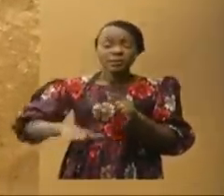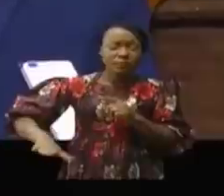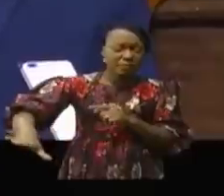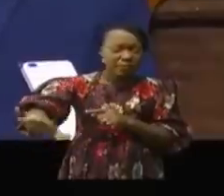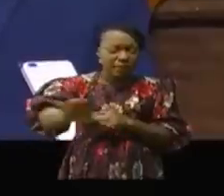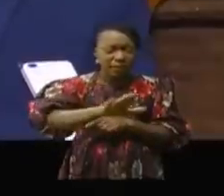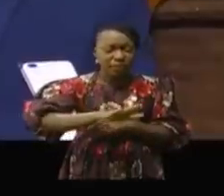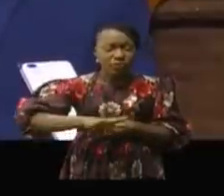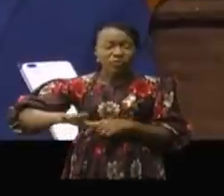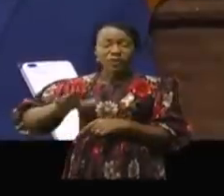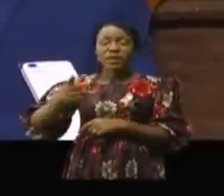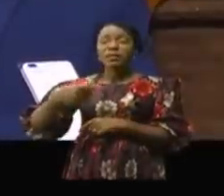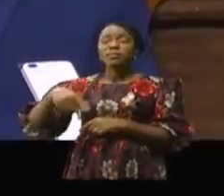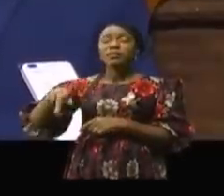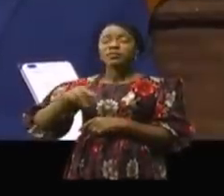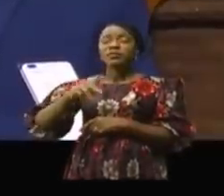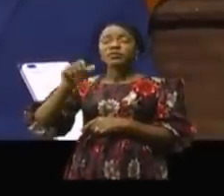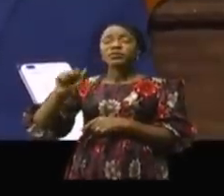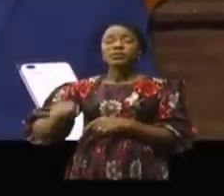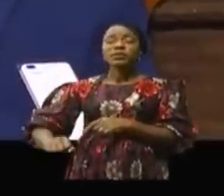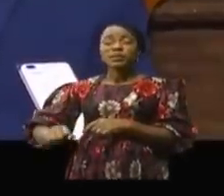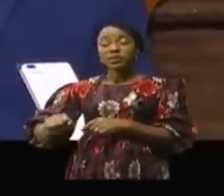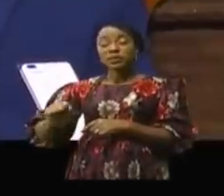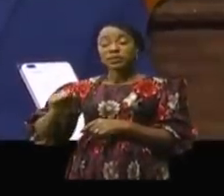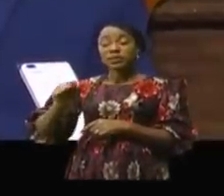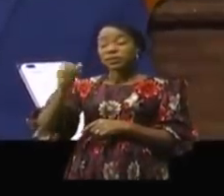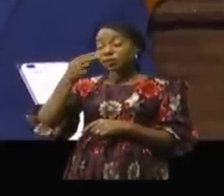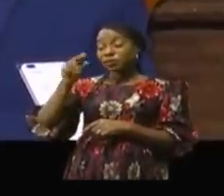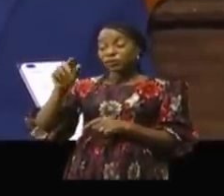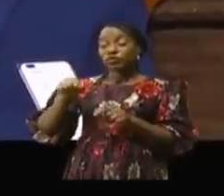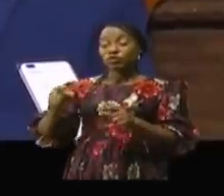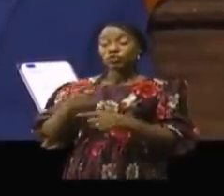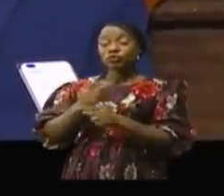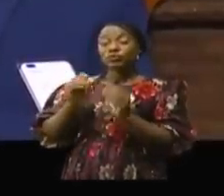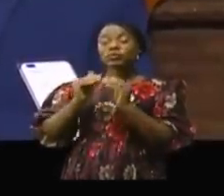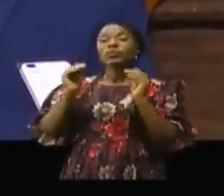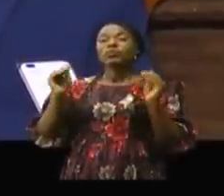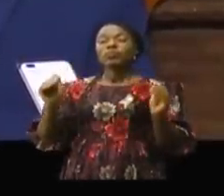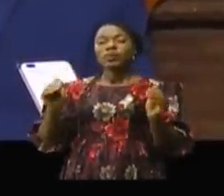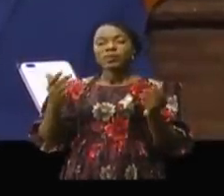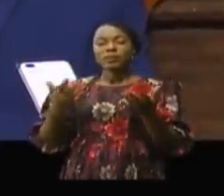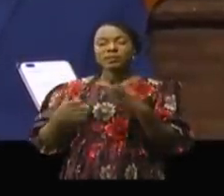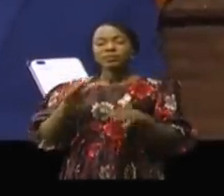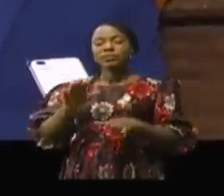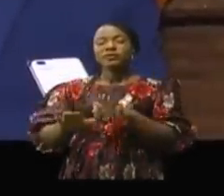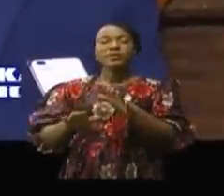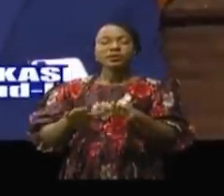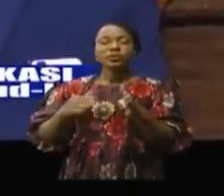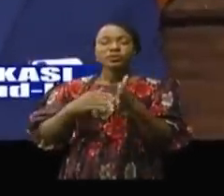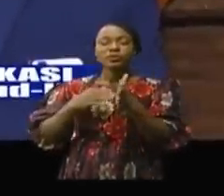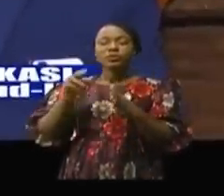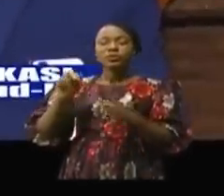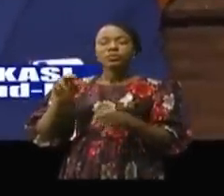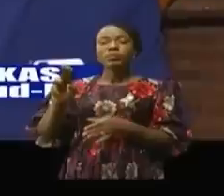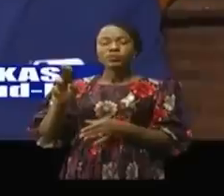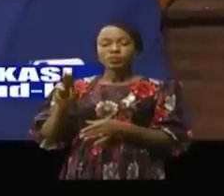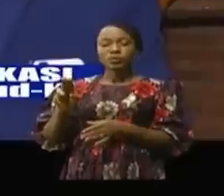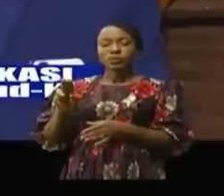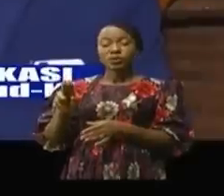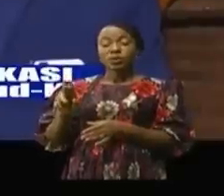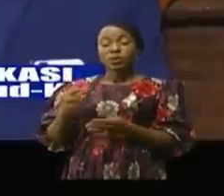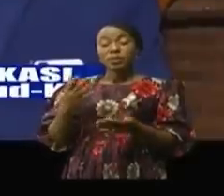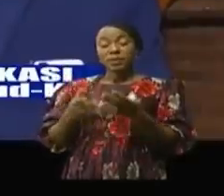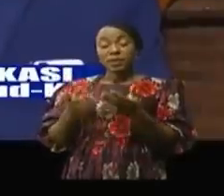province d'ici Kivu, aujourd'hui nous avons un calme par rapport aux manifestations contre la MONUSCO. Sur